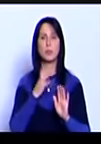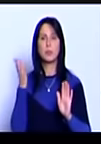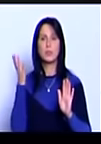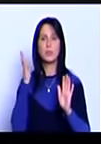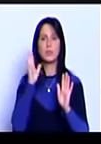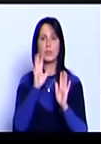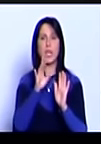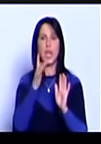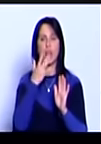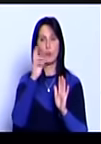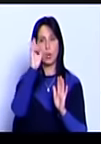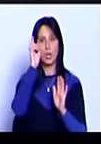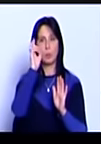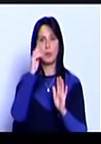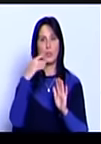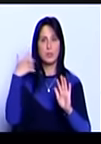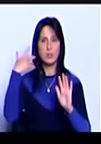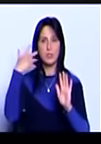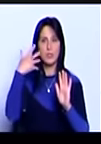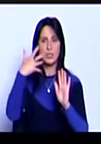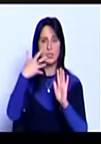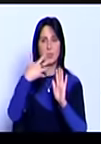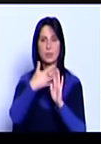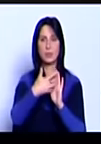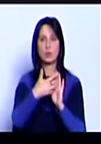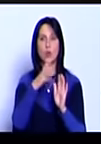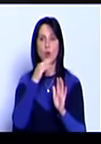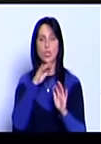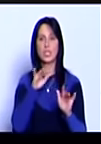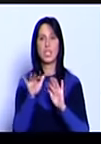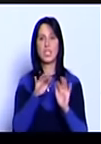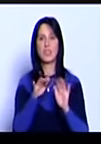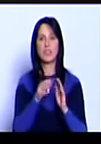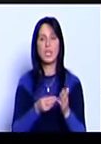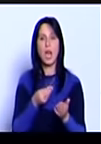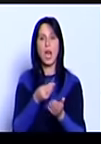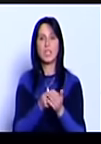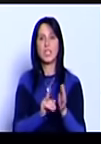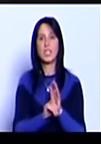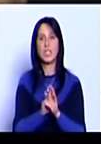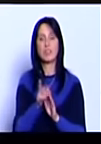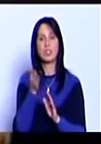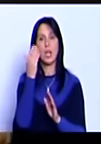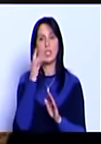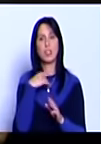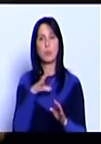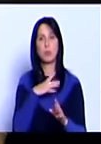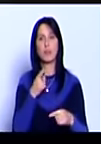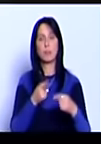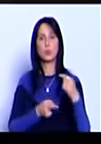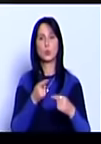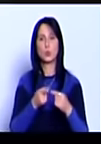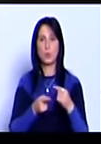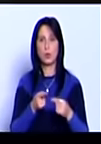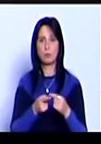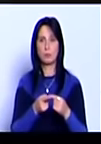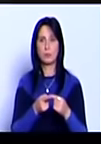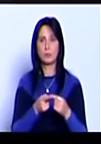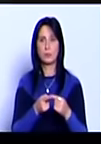ეროვნული ხელისუფლებით, რომლის დამხობის პროცესი თითქოს აღდგენა დაიწყო იმის, რასაც ვებრძოდით და